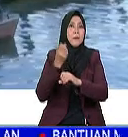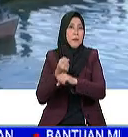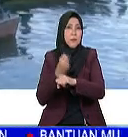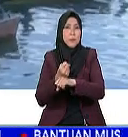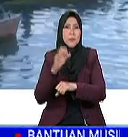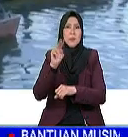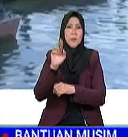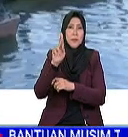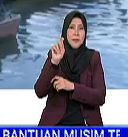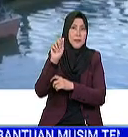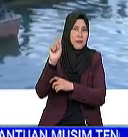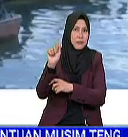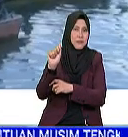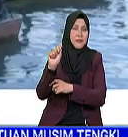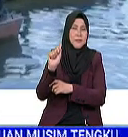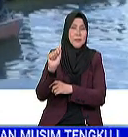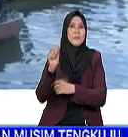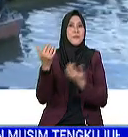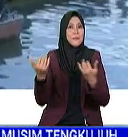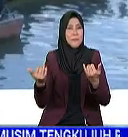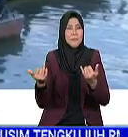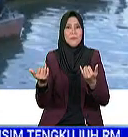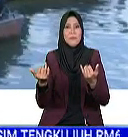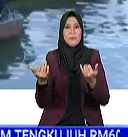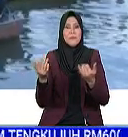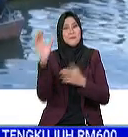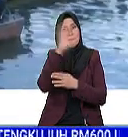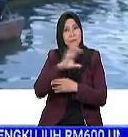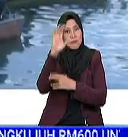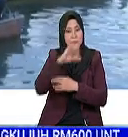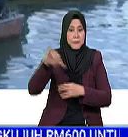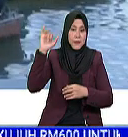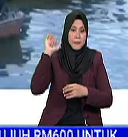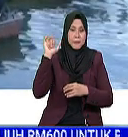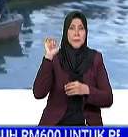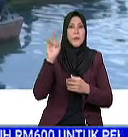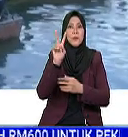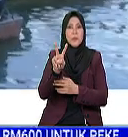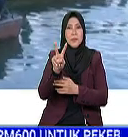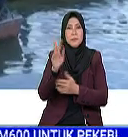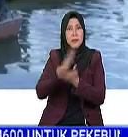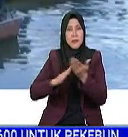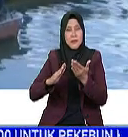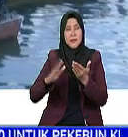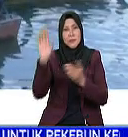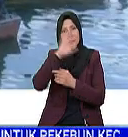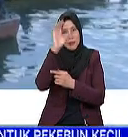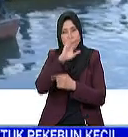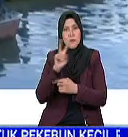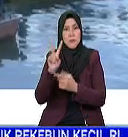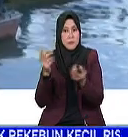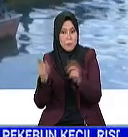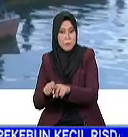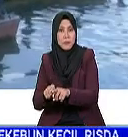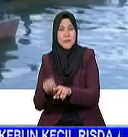03 melibatkan sektor 2 meskipun semalam 2sektor dicari melibatkannya dua isi dan